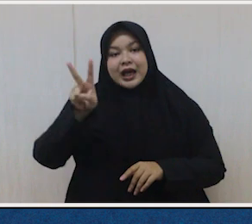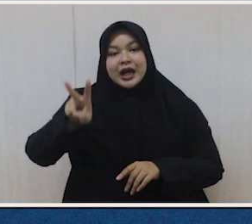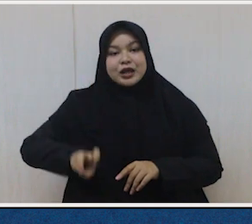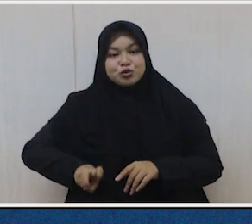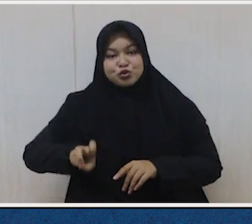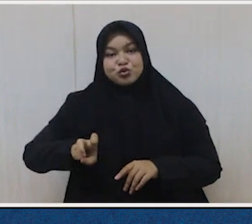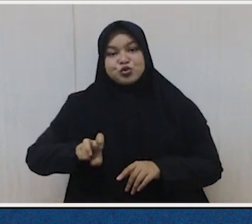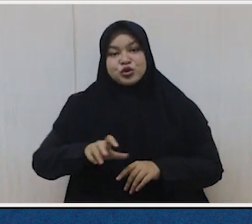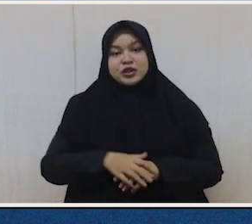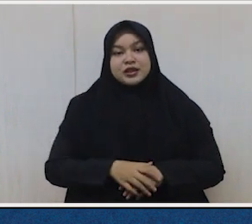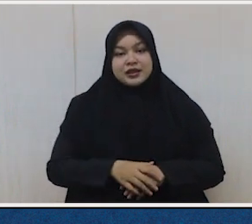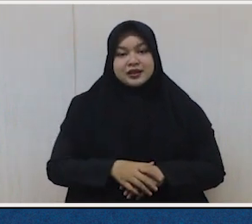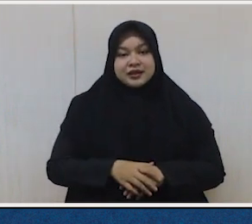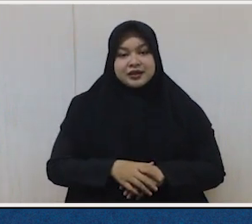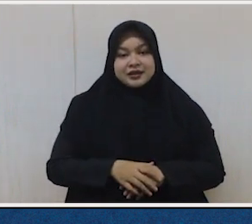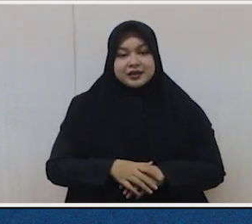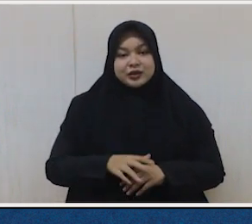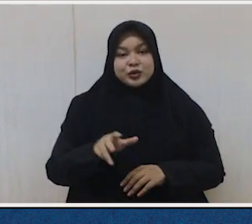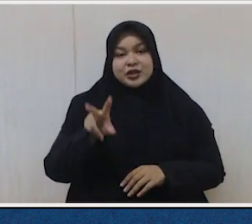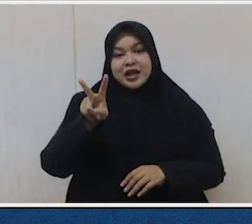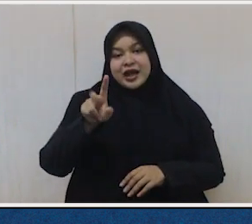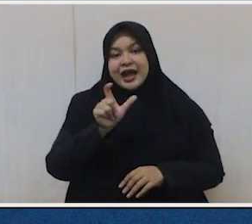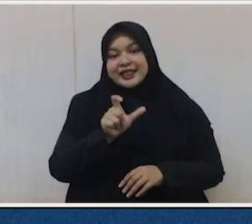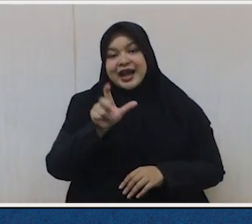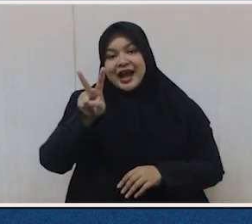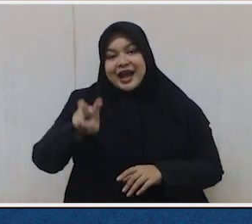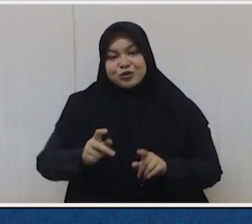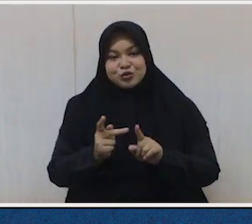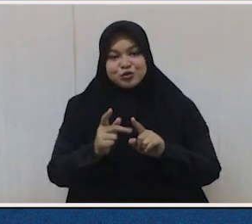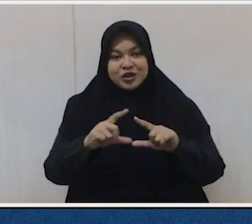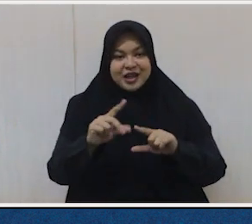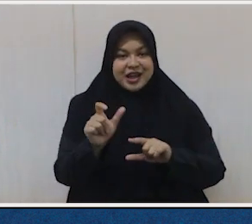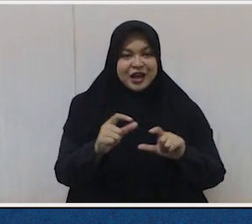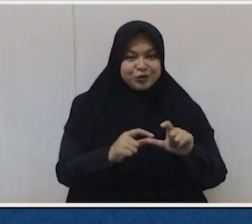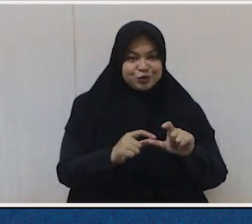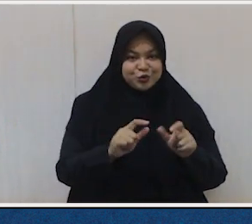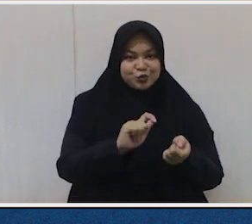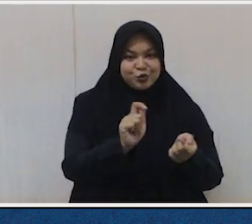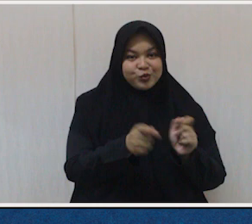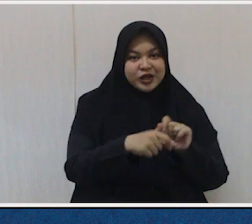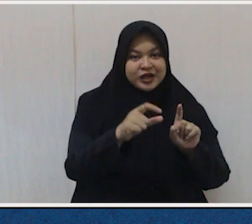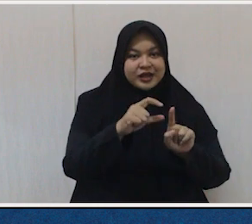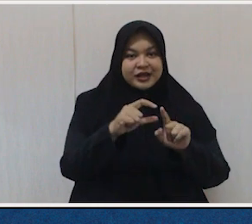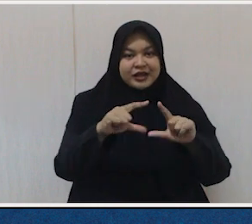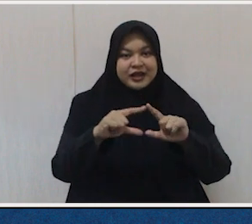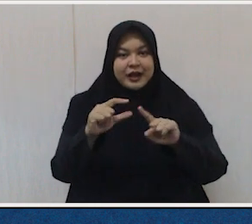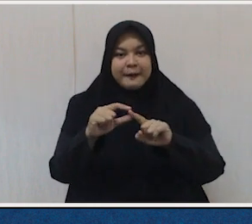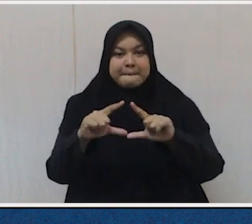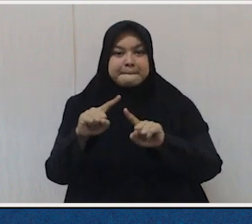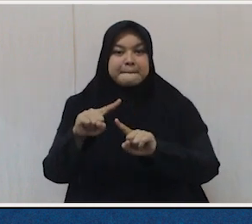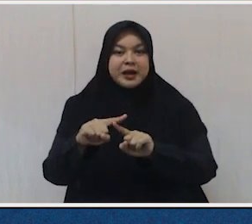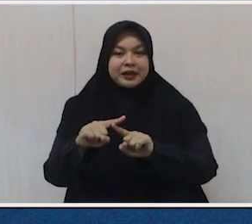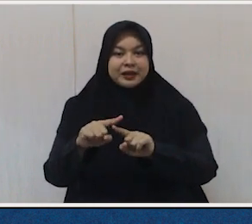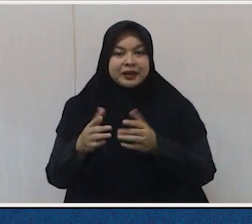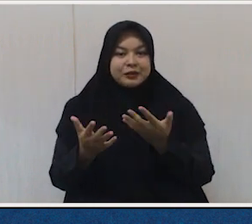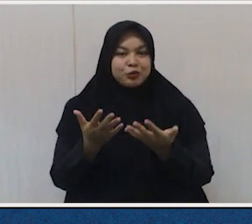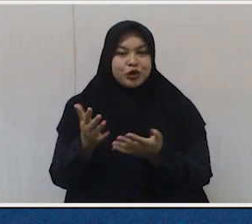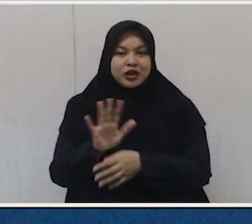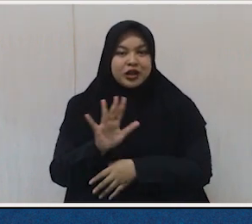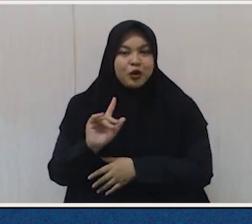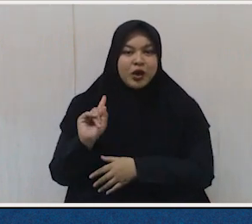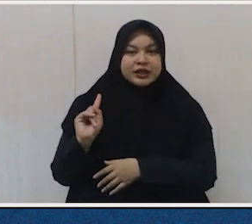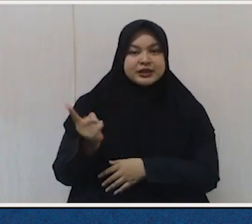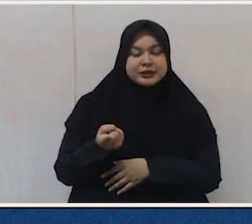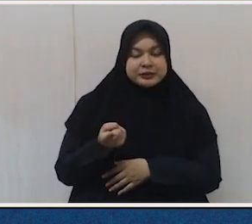loh jadi dapat kan bahasanya kan e jadi akhirnya kemudian ee enggak enggak wajib